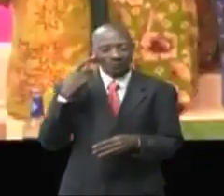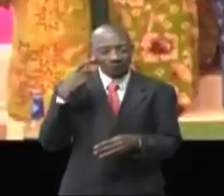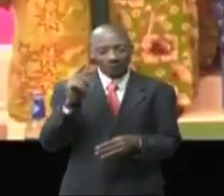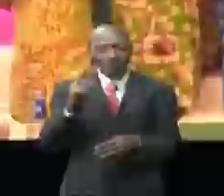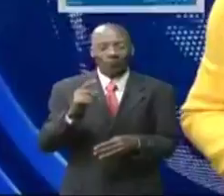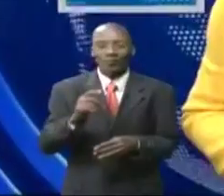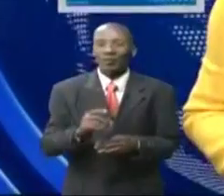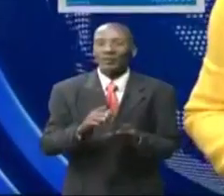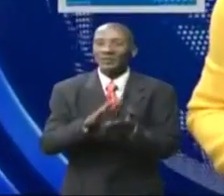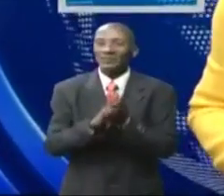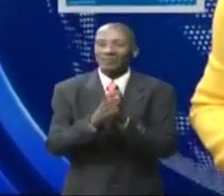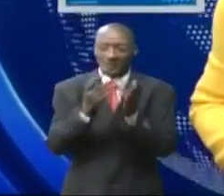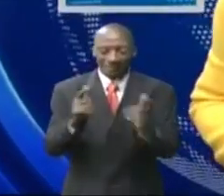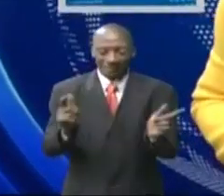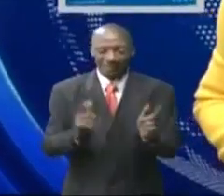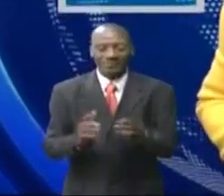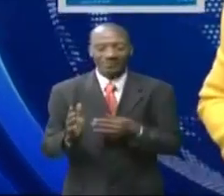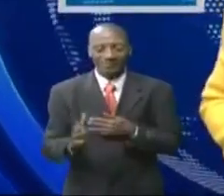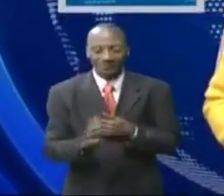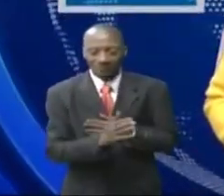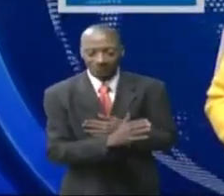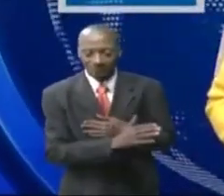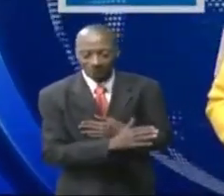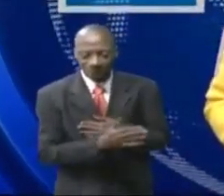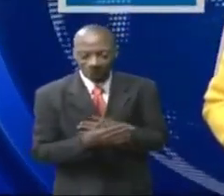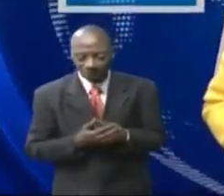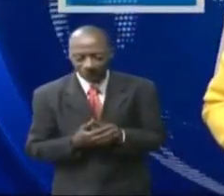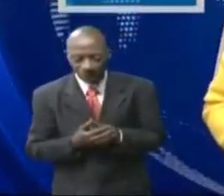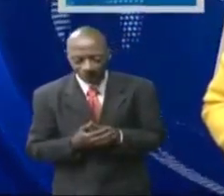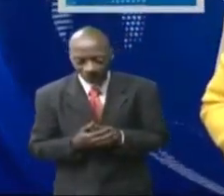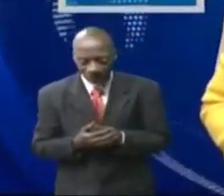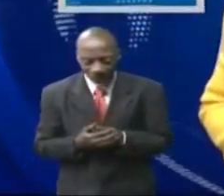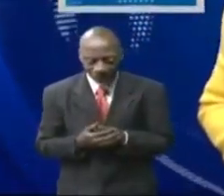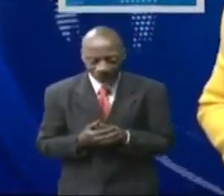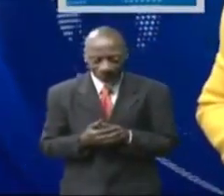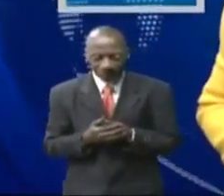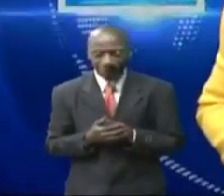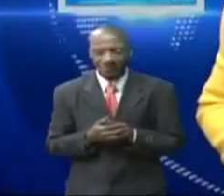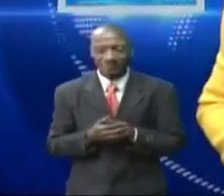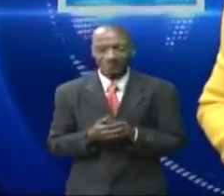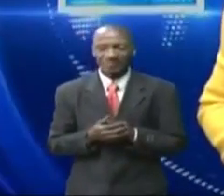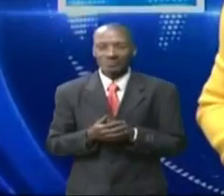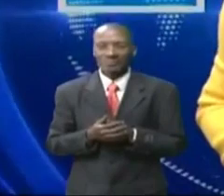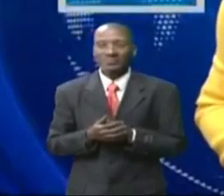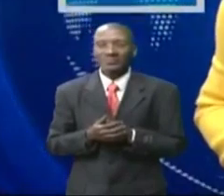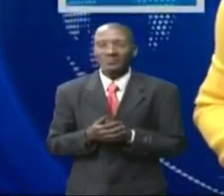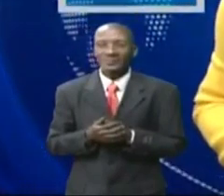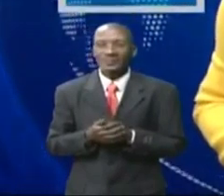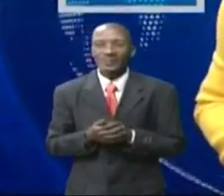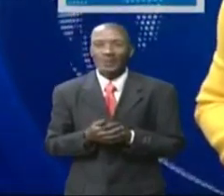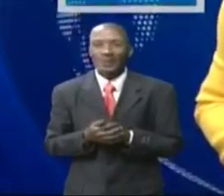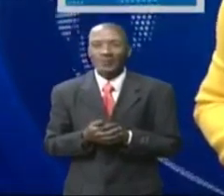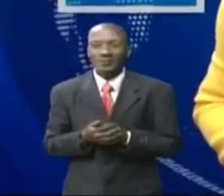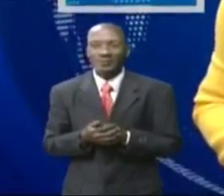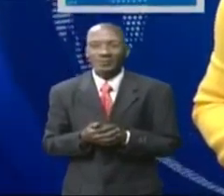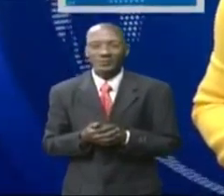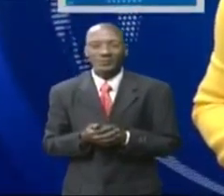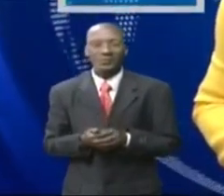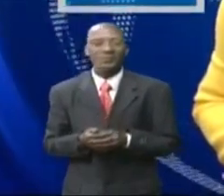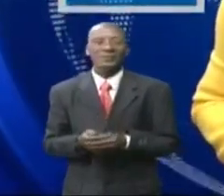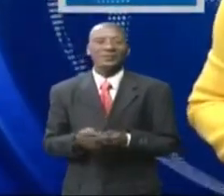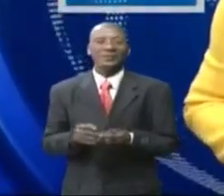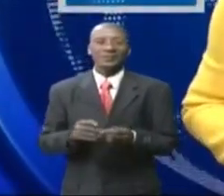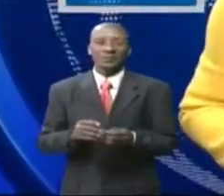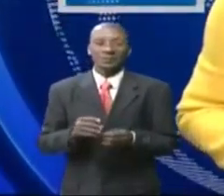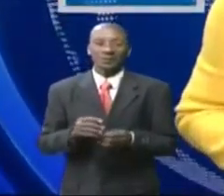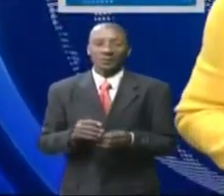liées au genre. Le barreau du Haut-Katanga et l'inspection générale des finances ont organisé une conférence débat sur